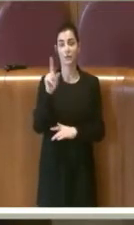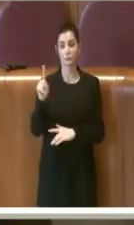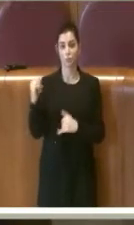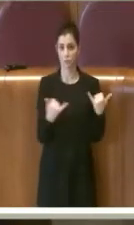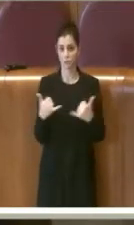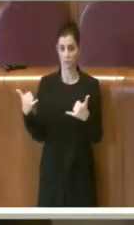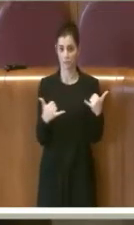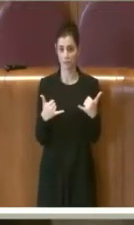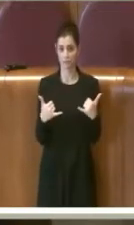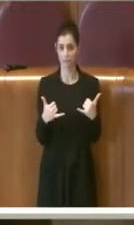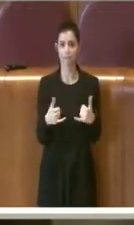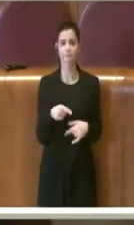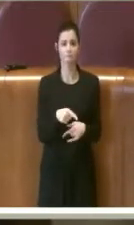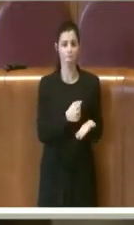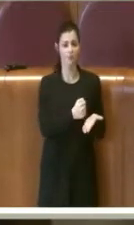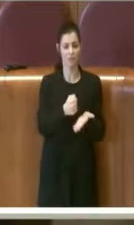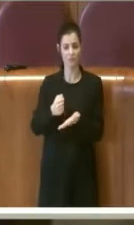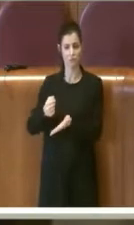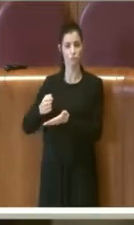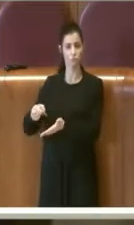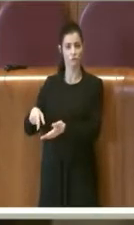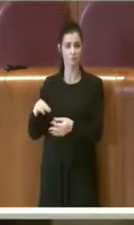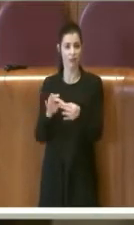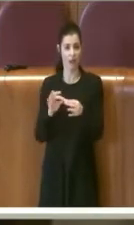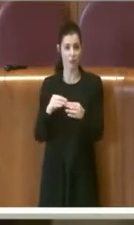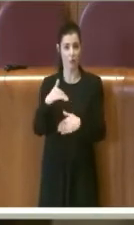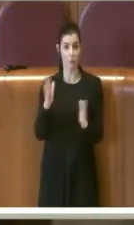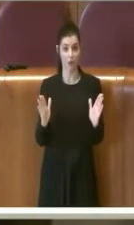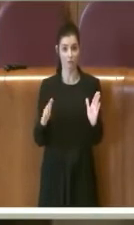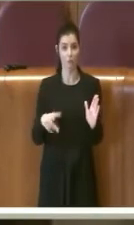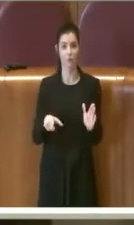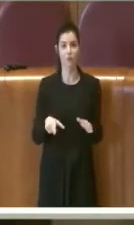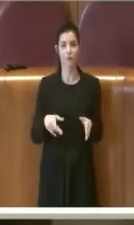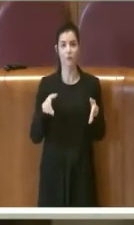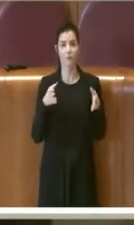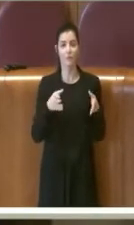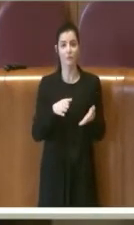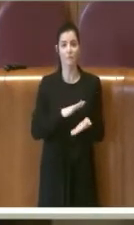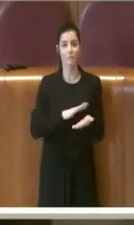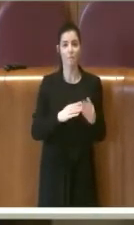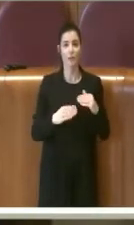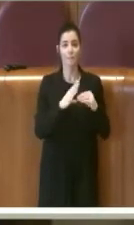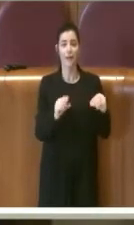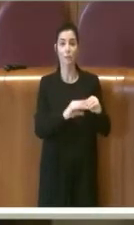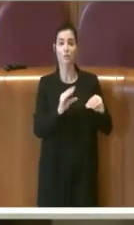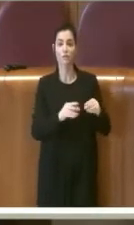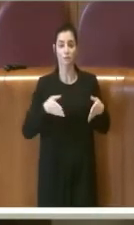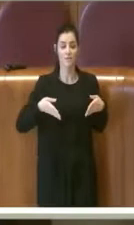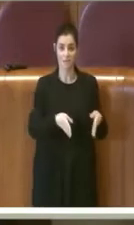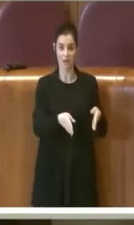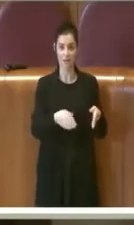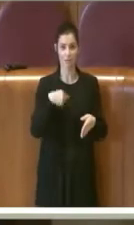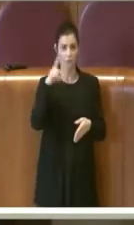Quindi le risorse che sono state girate sugli accordi quadro di manutenzione stradale, ad esempio, che è quello insomma